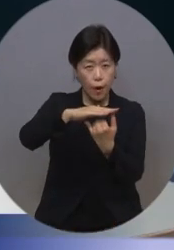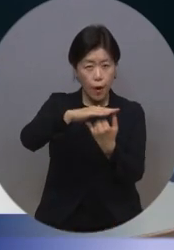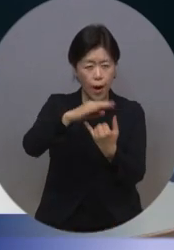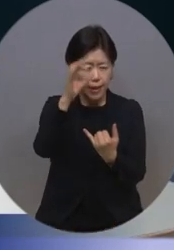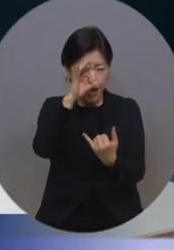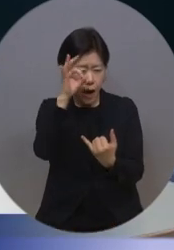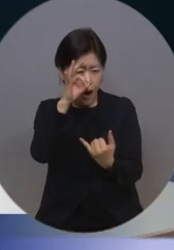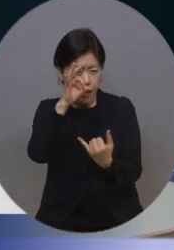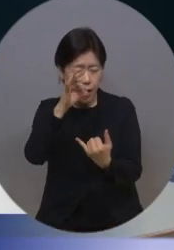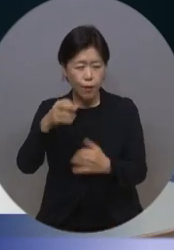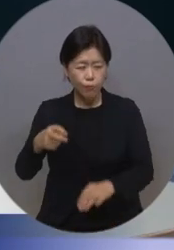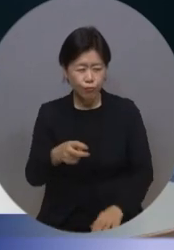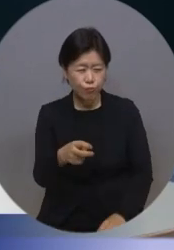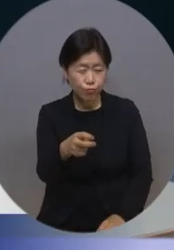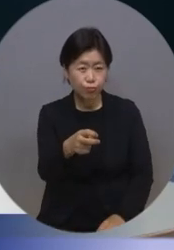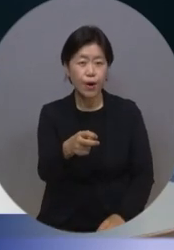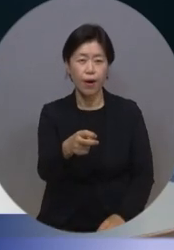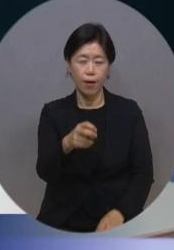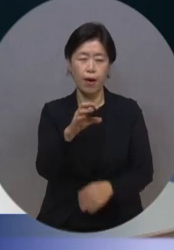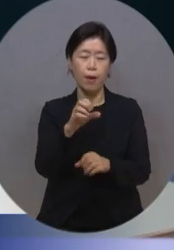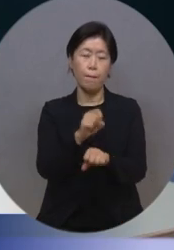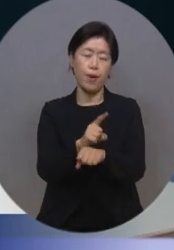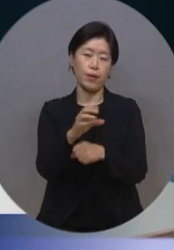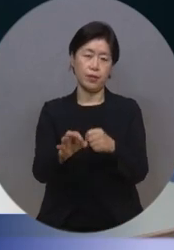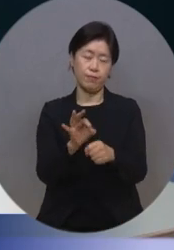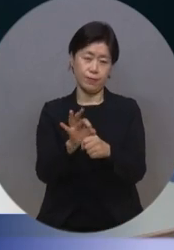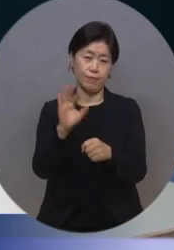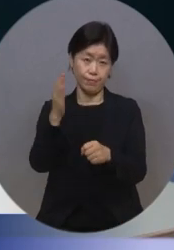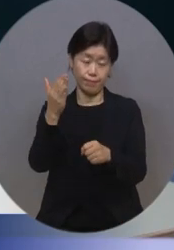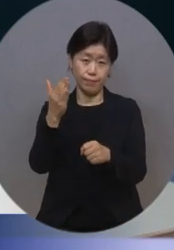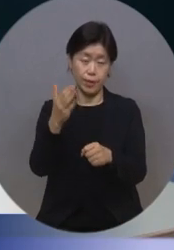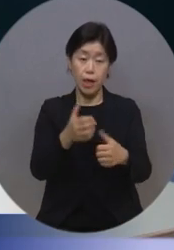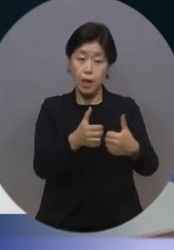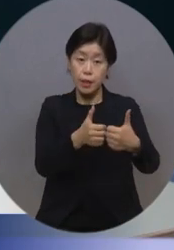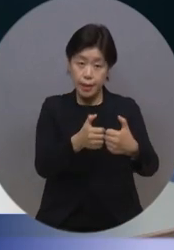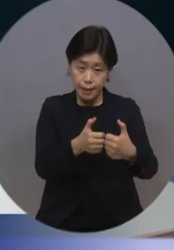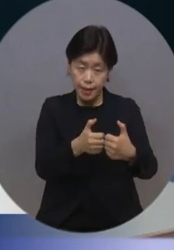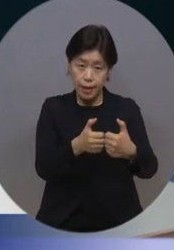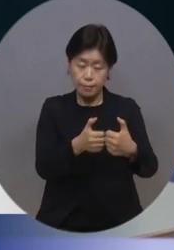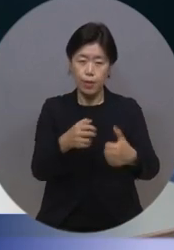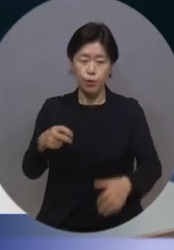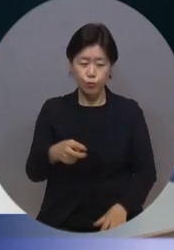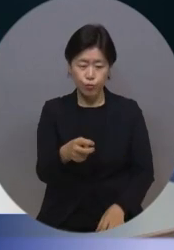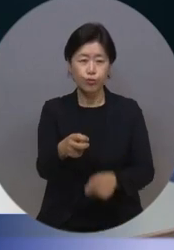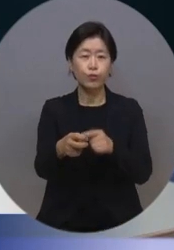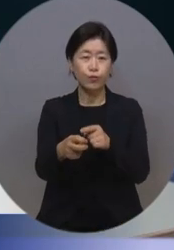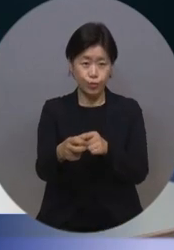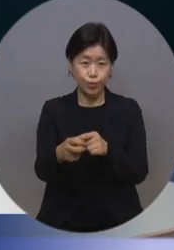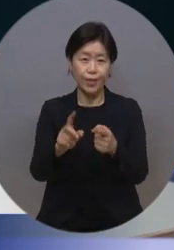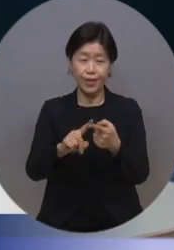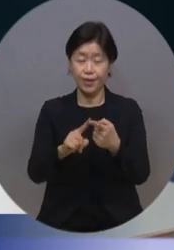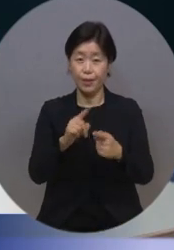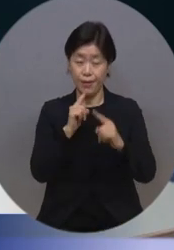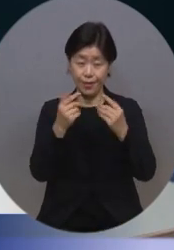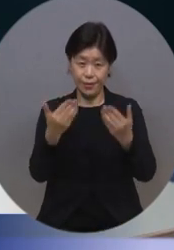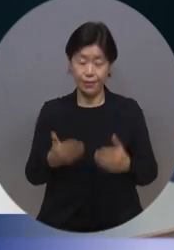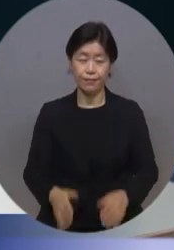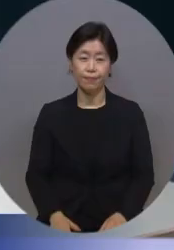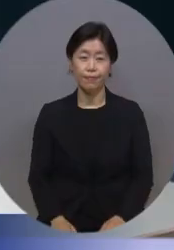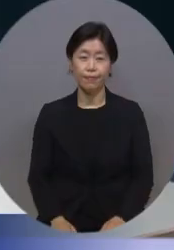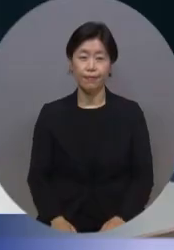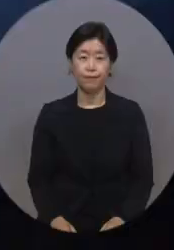지 벌써 10년이 됐는데요. 상담을 통해 길잡이 역할을 해온 이동형 쉼터에 정우선 기자가